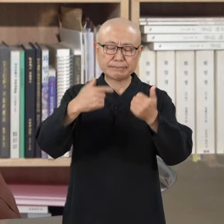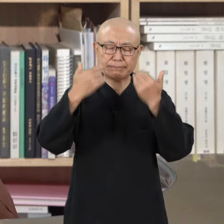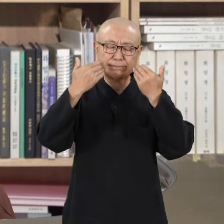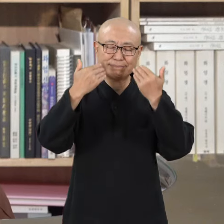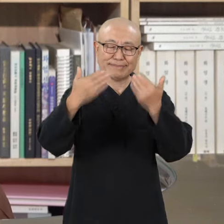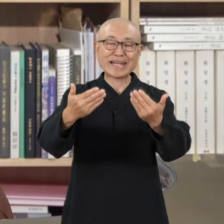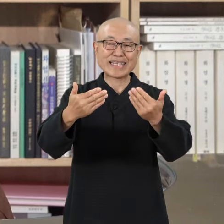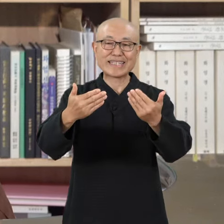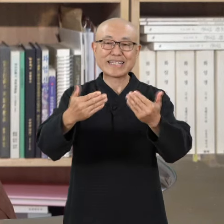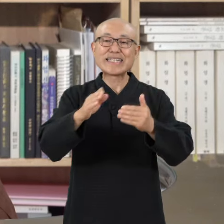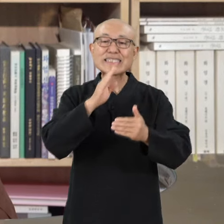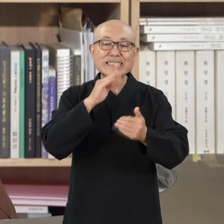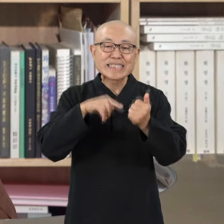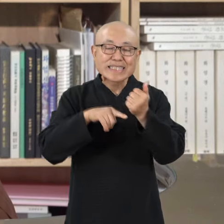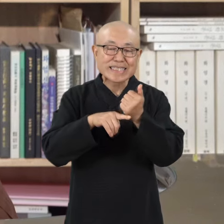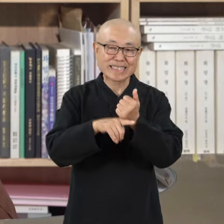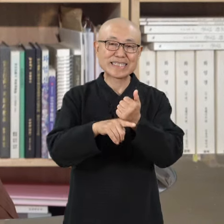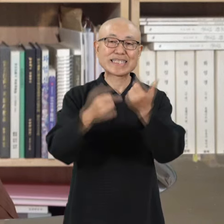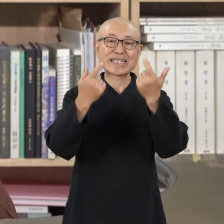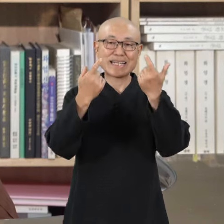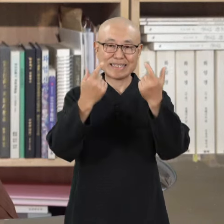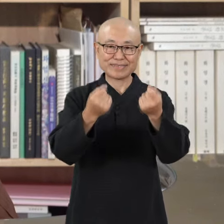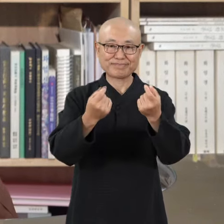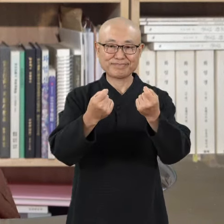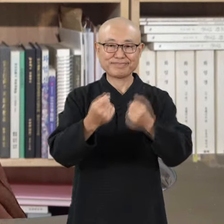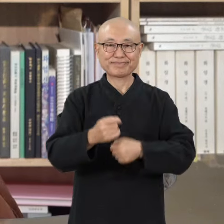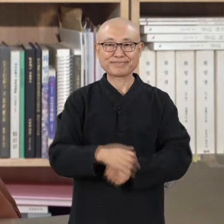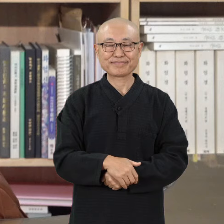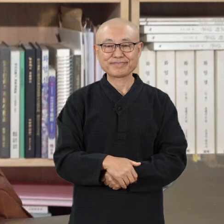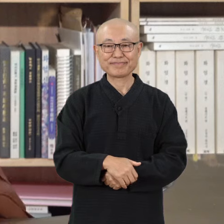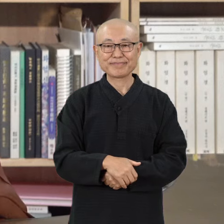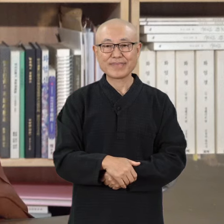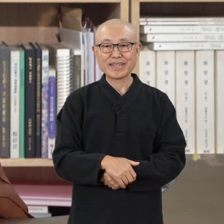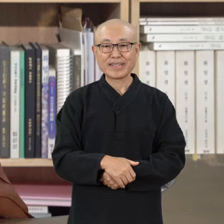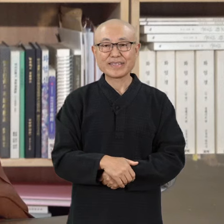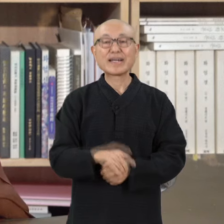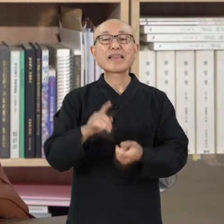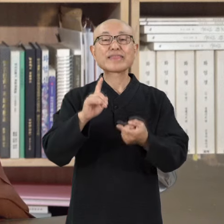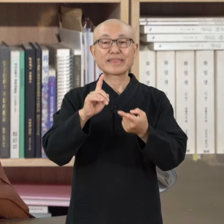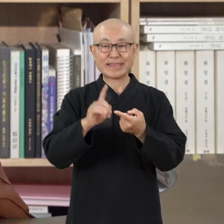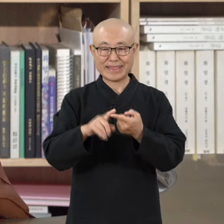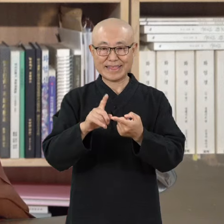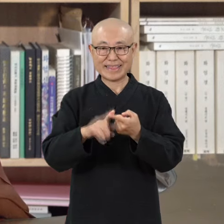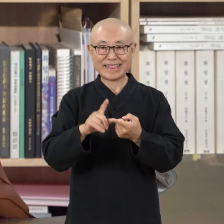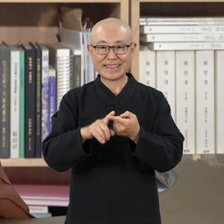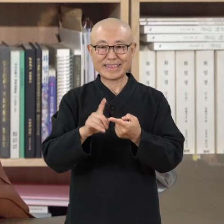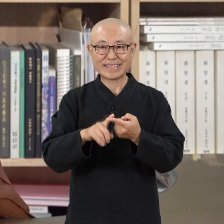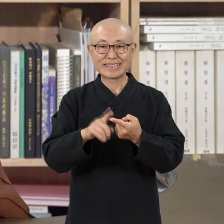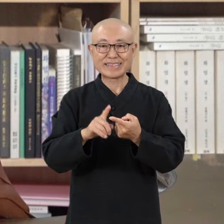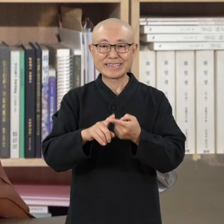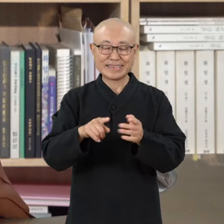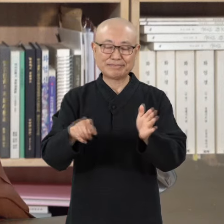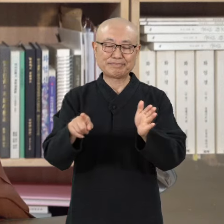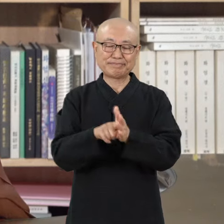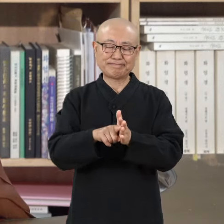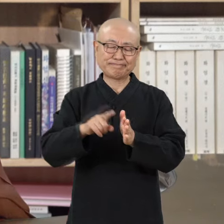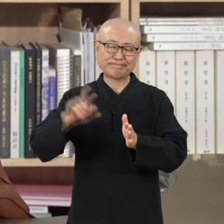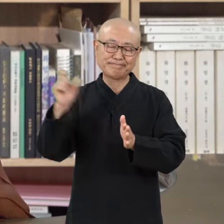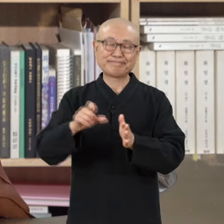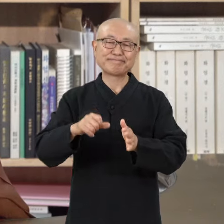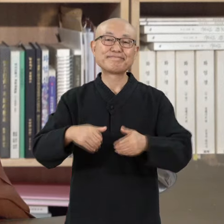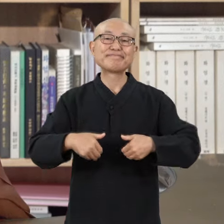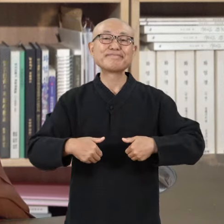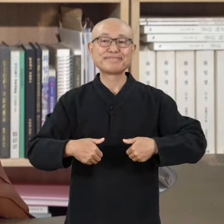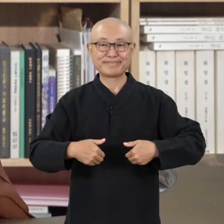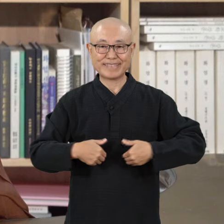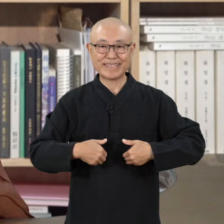진리의 길을 말씀하고 있어요. 그래서 여기에 대한 깊은 믿음이 있어야 되겠죠. 그래서